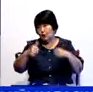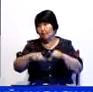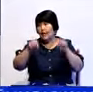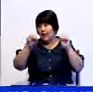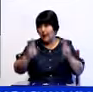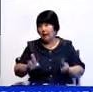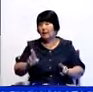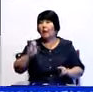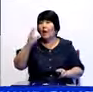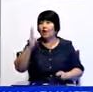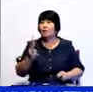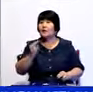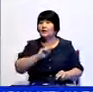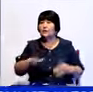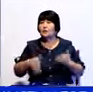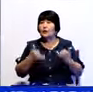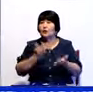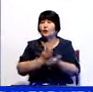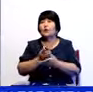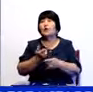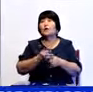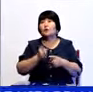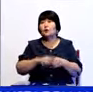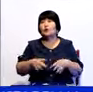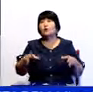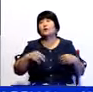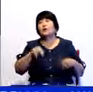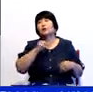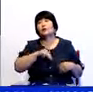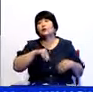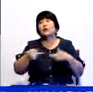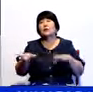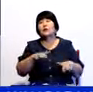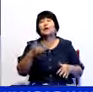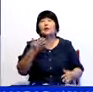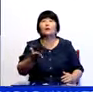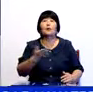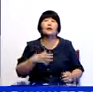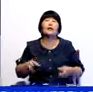арнайы әлеуметтік қызмет көрсетеді. Сондықтан бірлесіп жұмыс істеген жағдайда біз бұл